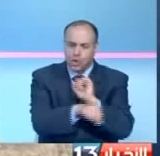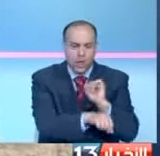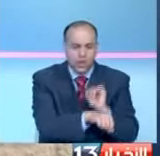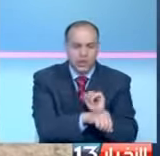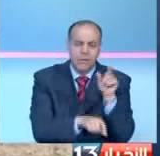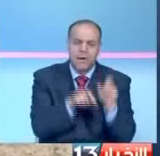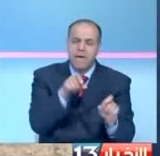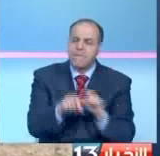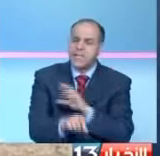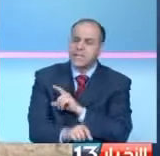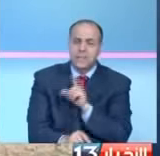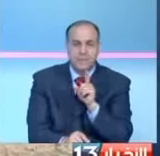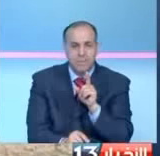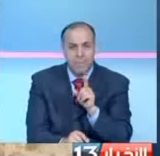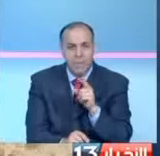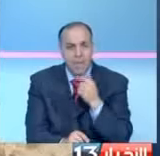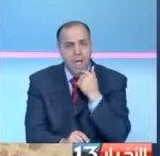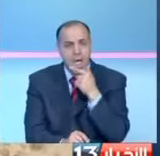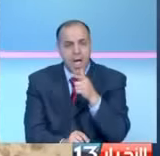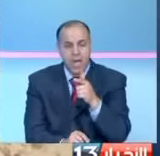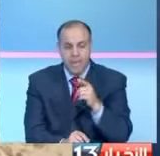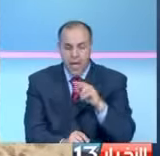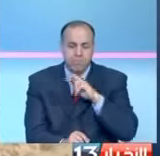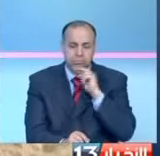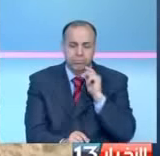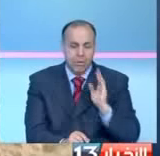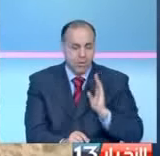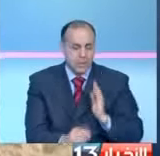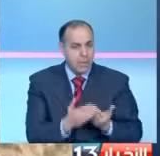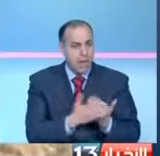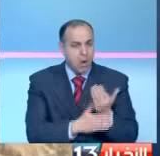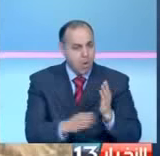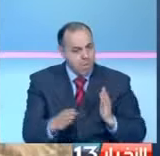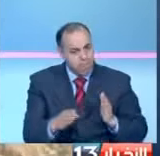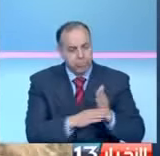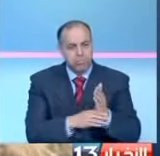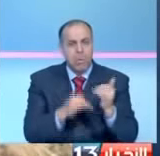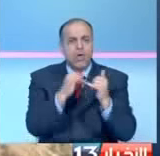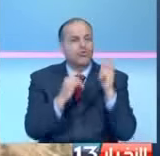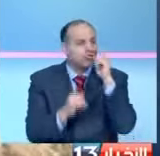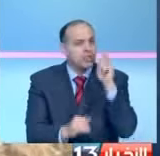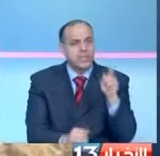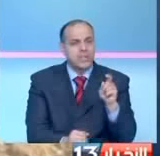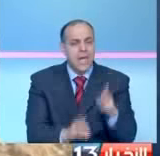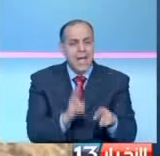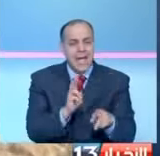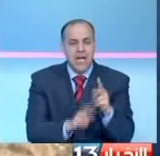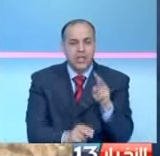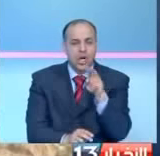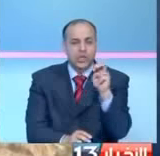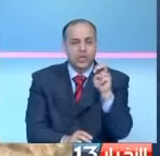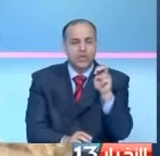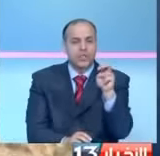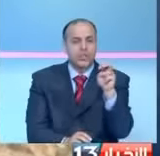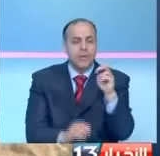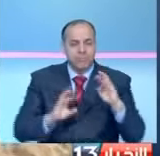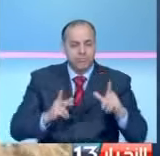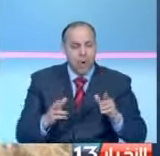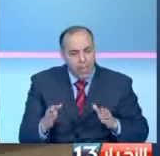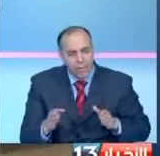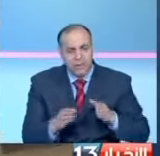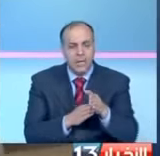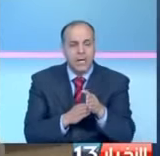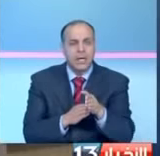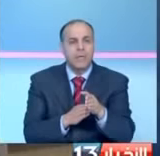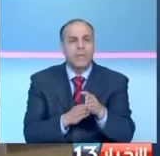ضد الفلسطينيين. فقد اقتحمت قوات المحتل فجر اليوم مخيم جنين بأكثر من 20 آلية عسكرية،